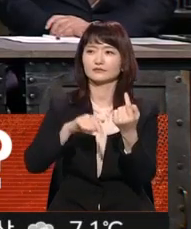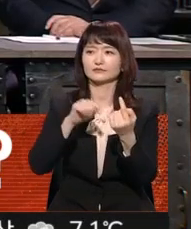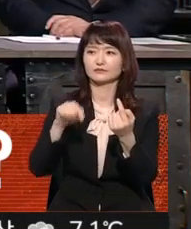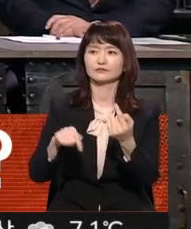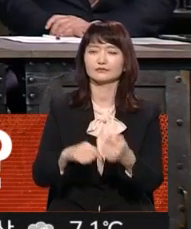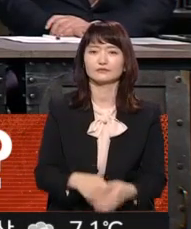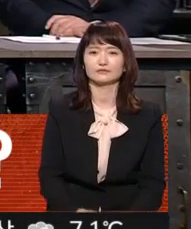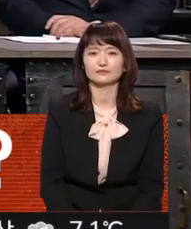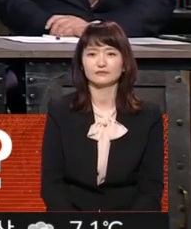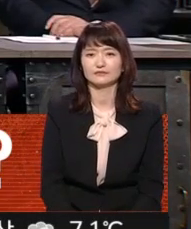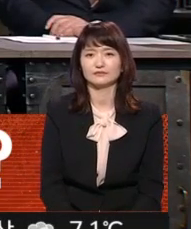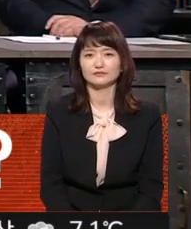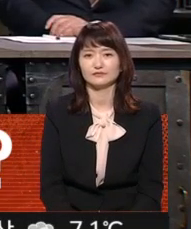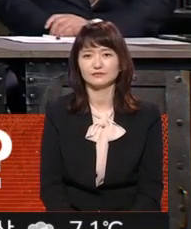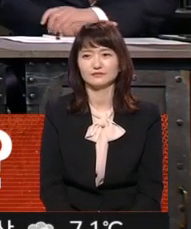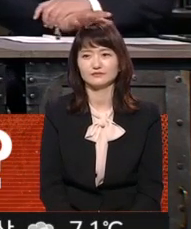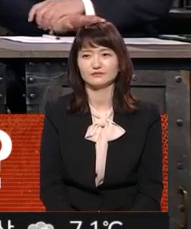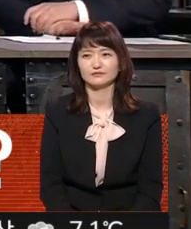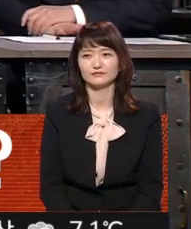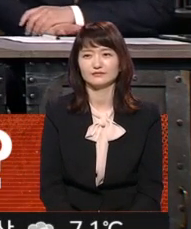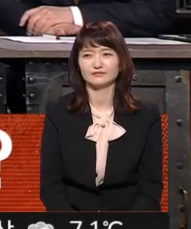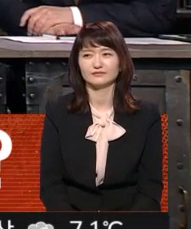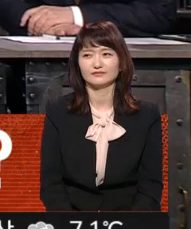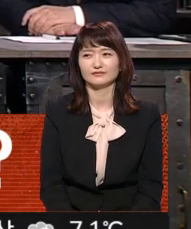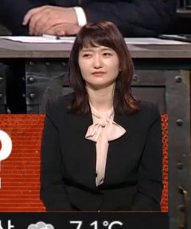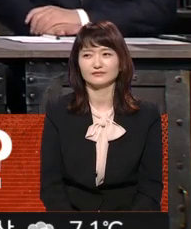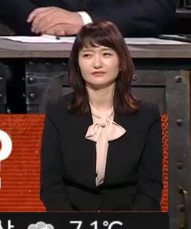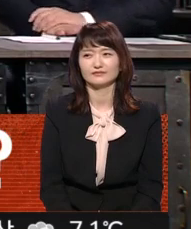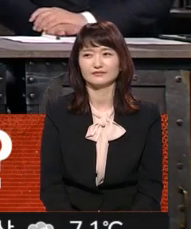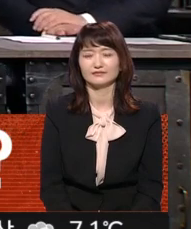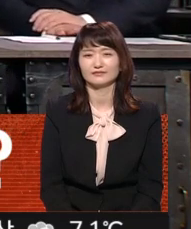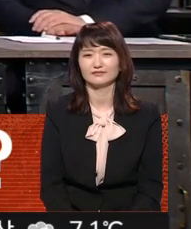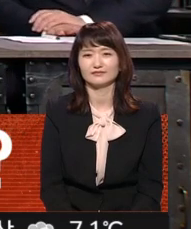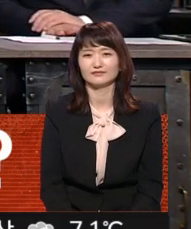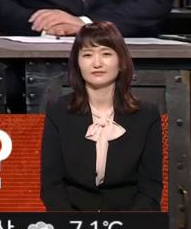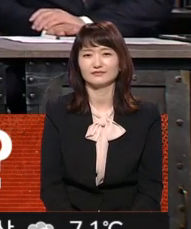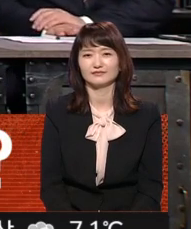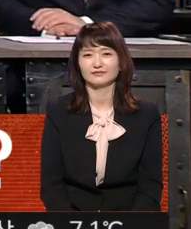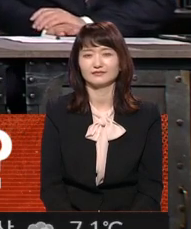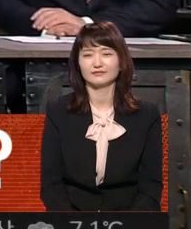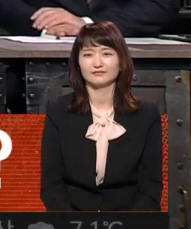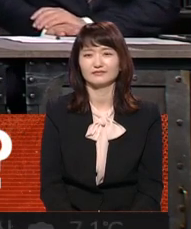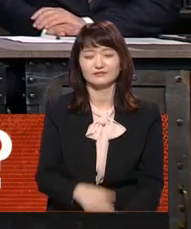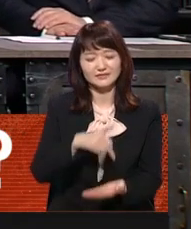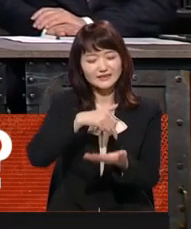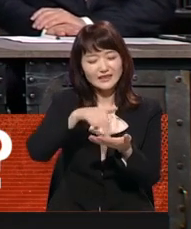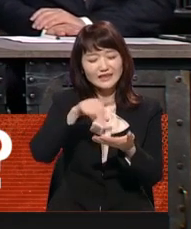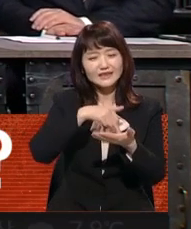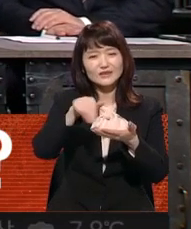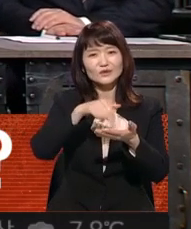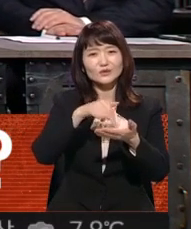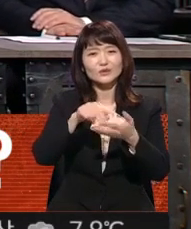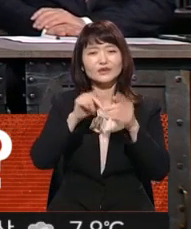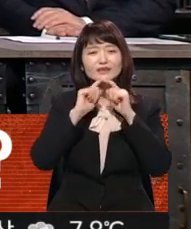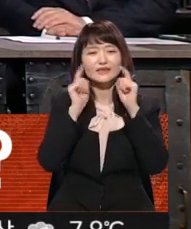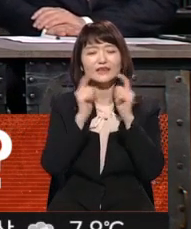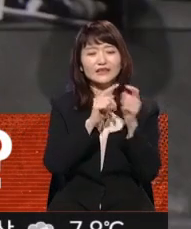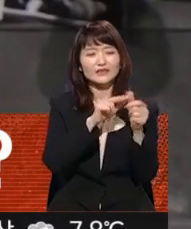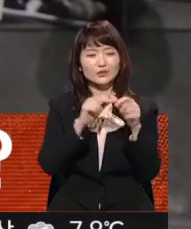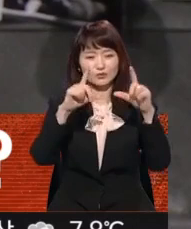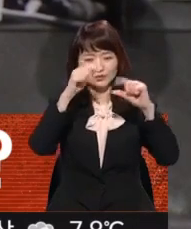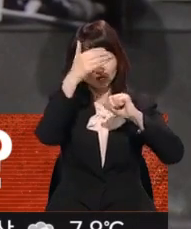교수님 야 알겠습니다 우리 박병호 두 가지죠 일단은 프로필 사진을 이렇게 강하게 보는 경우도